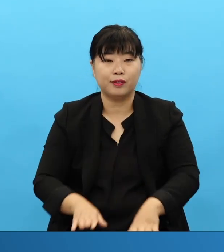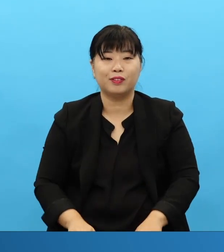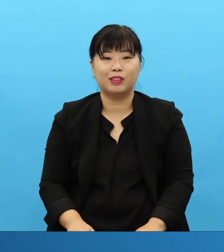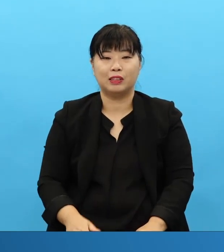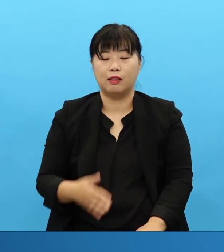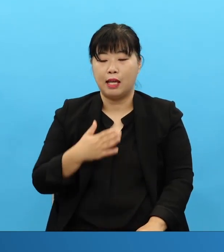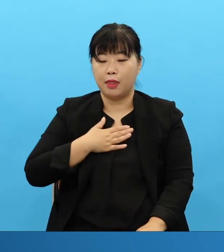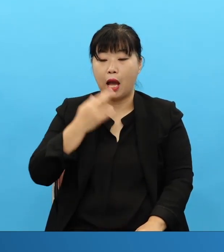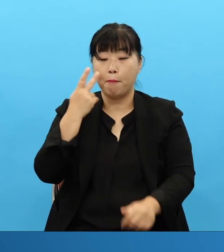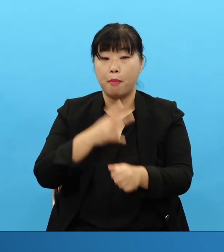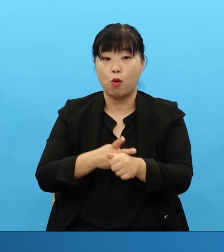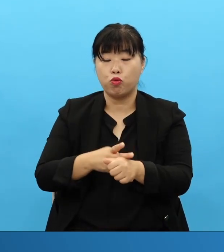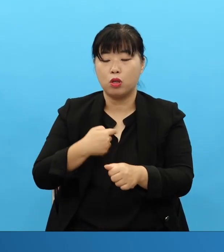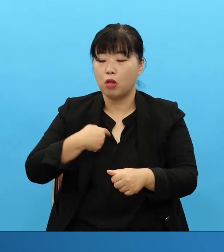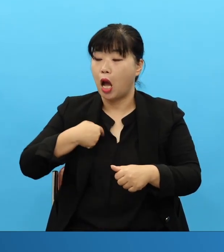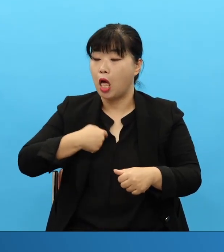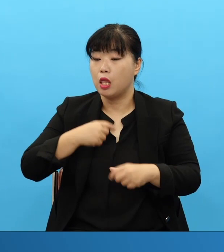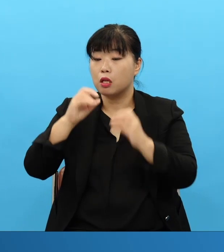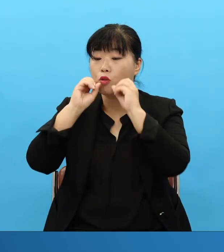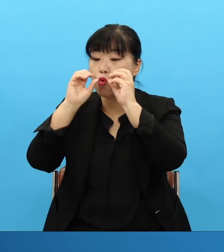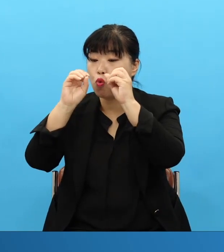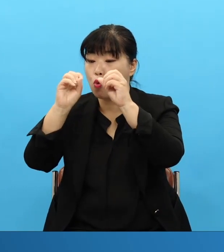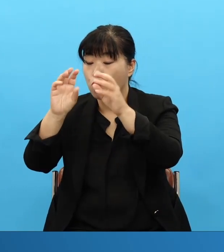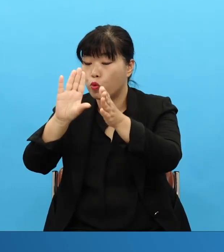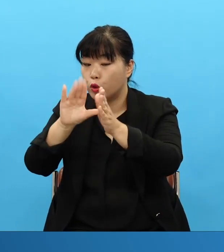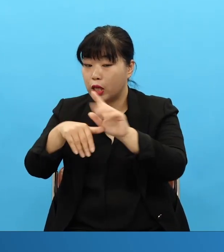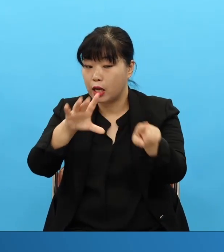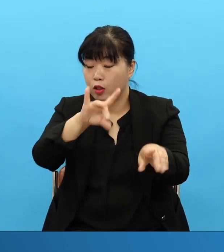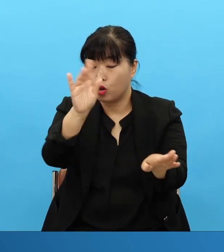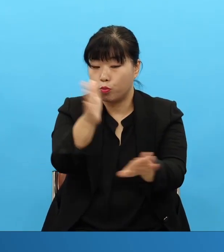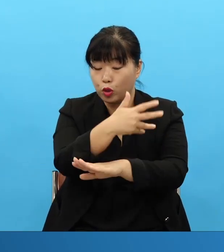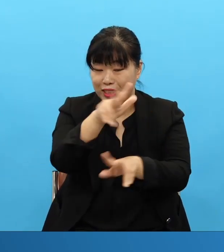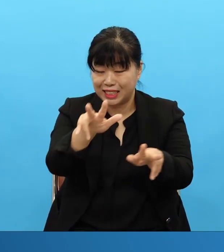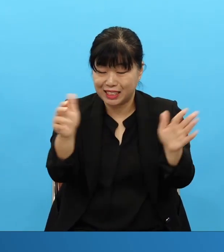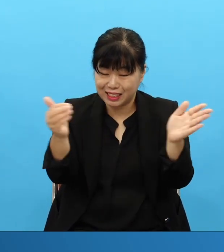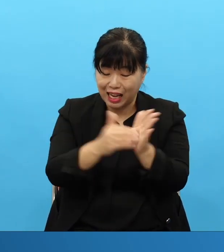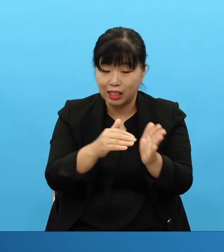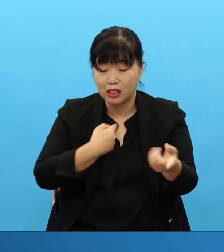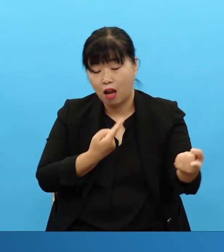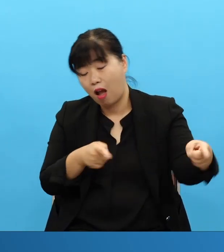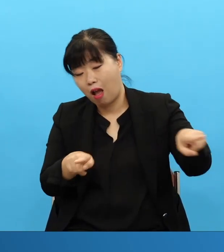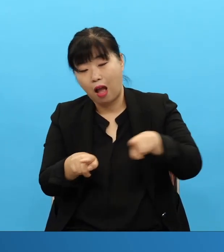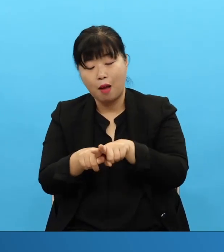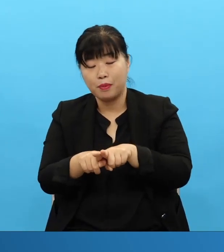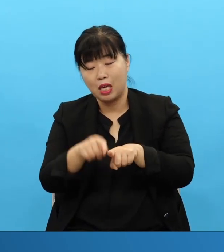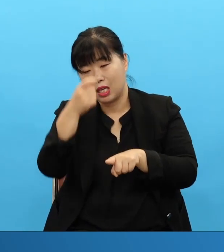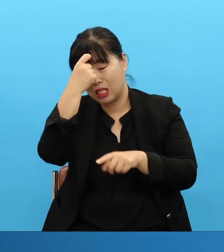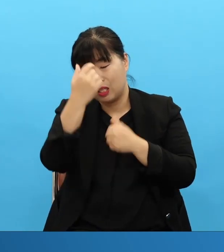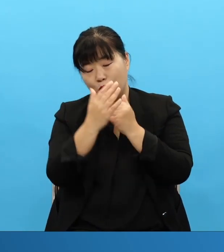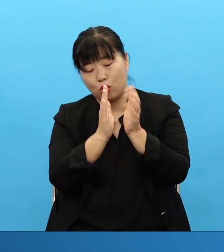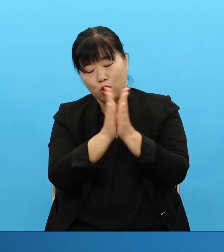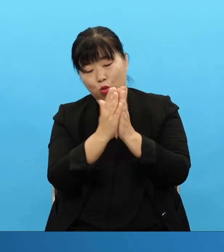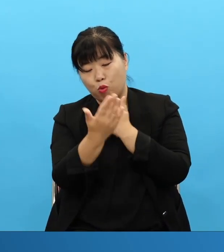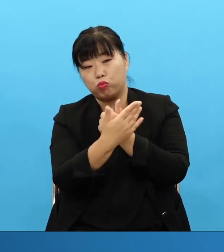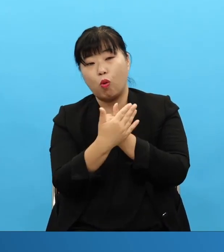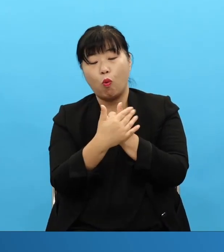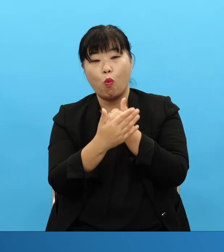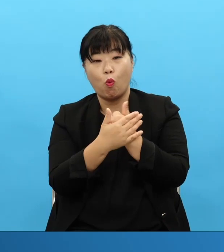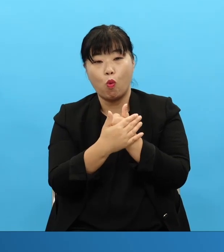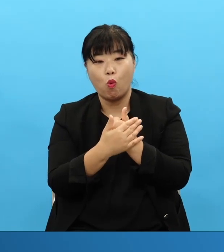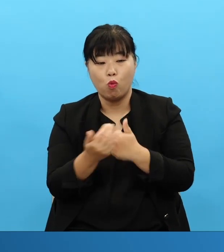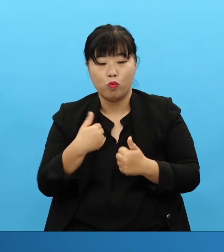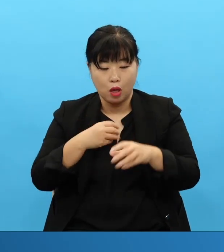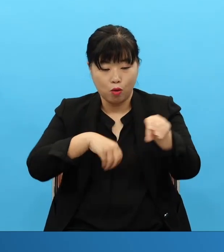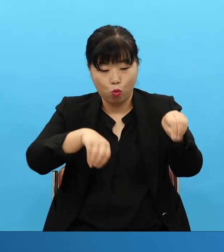하는데 처음부터 끝까지 너희들이 기도 속에 있는 사람들이야. That in doing this evangelism movement from the beginning until now, you are people inside of